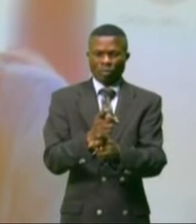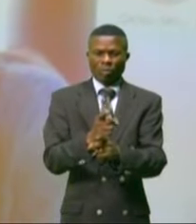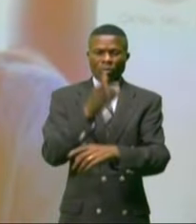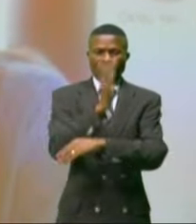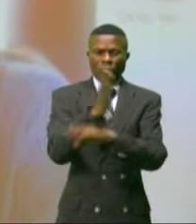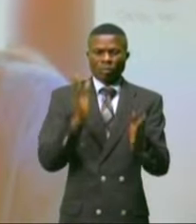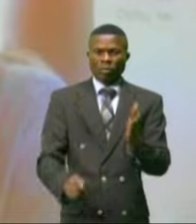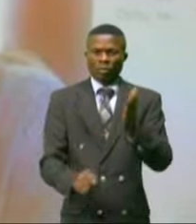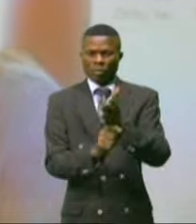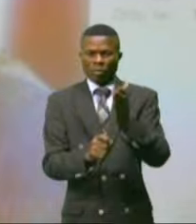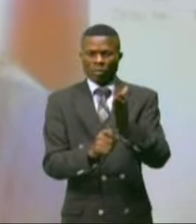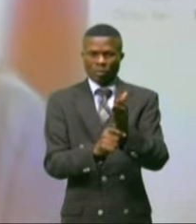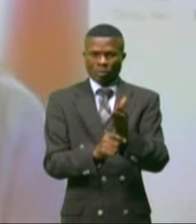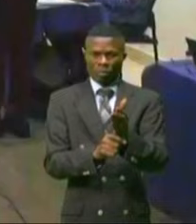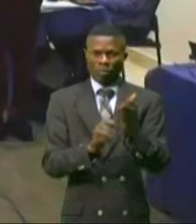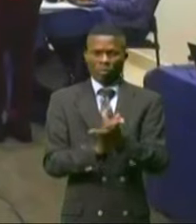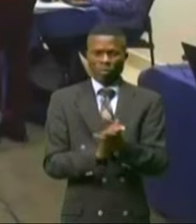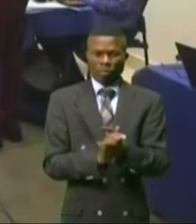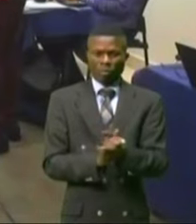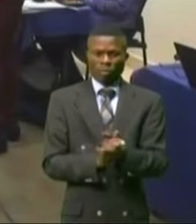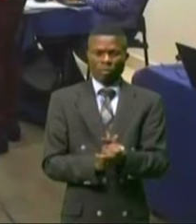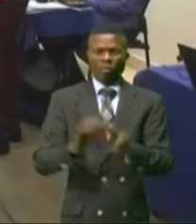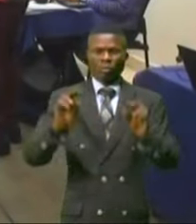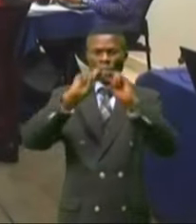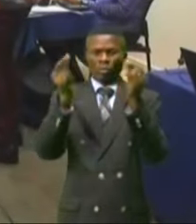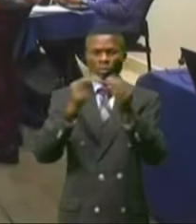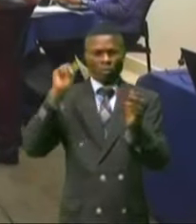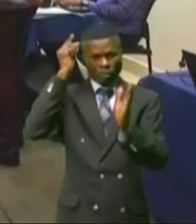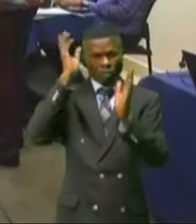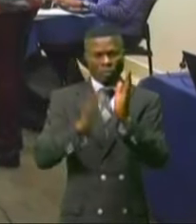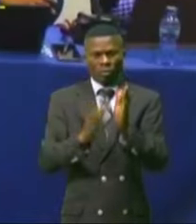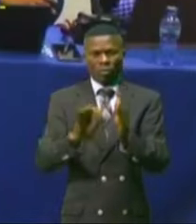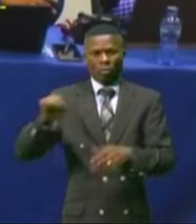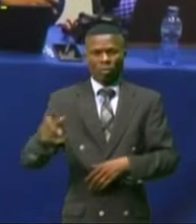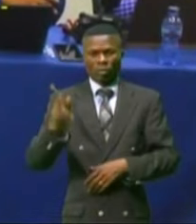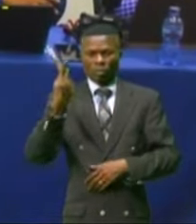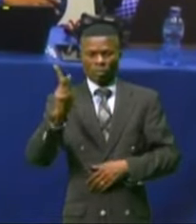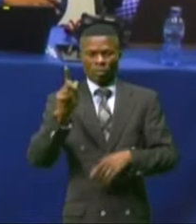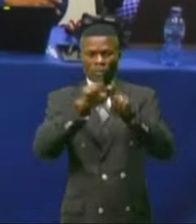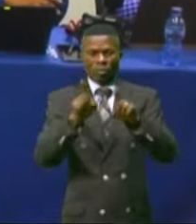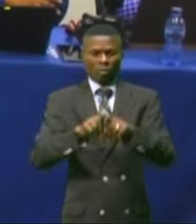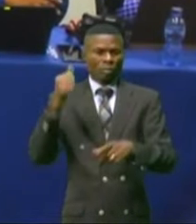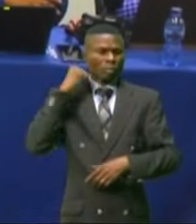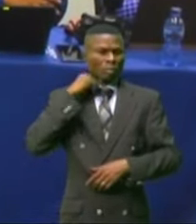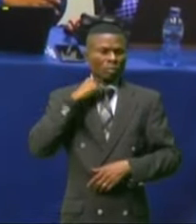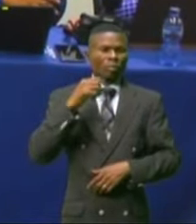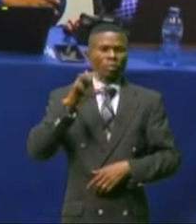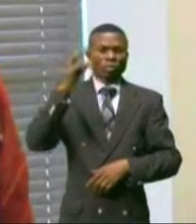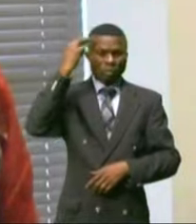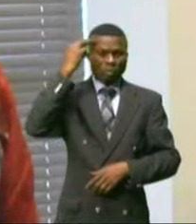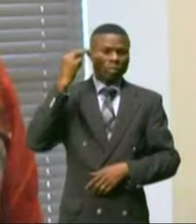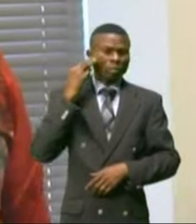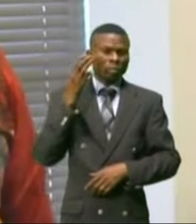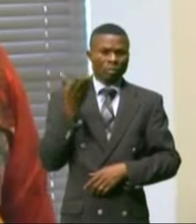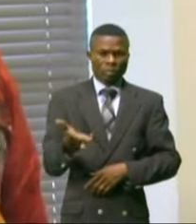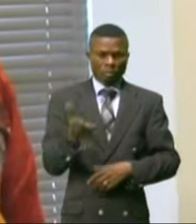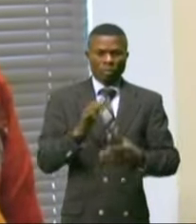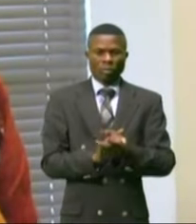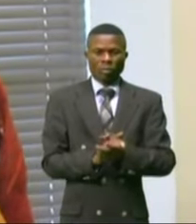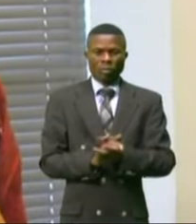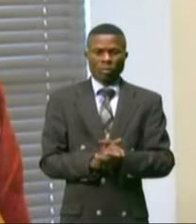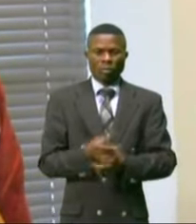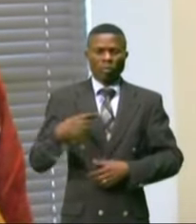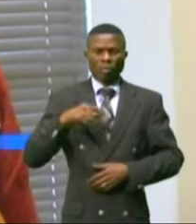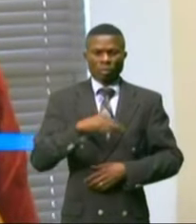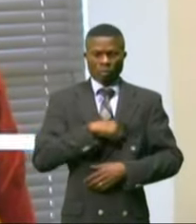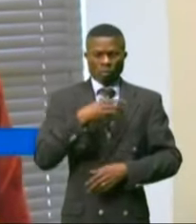conseillère technique Yoshi Mizogami de l'équipe de gouvernance de la JICA et le docteur Mathieu Lounoula. Nous avons